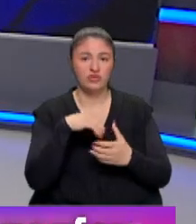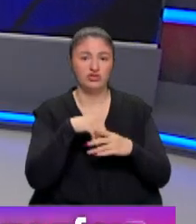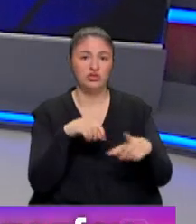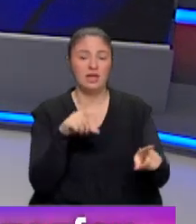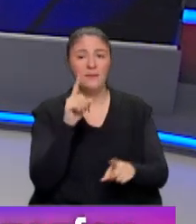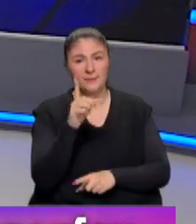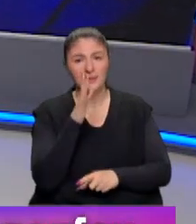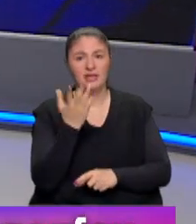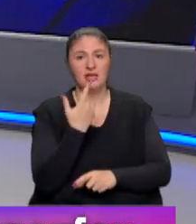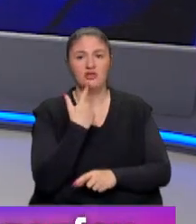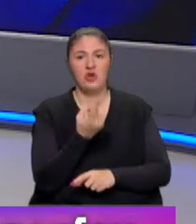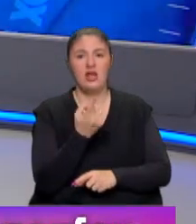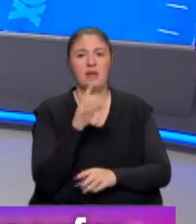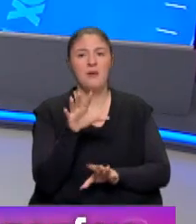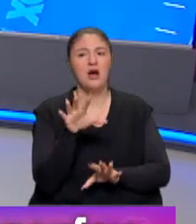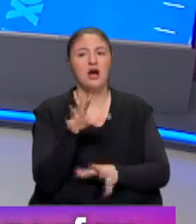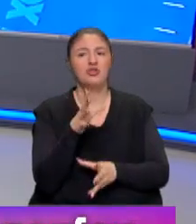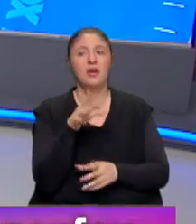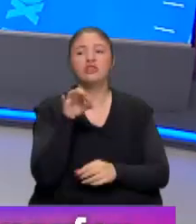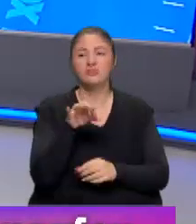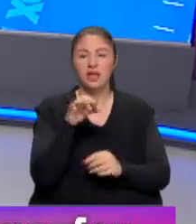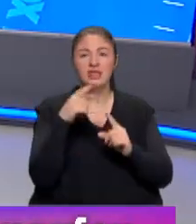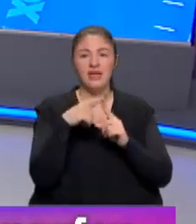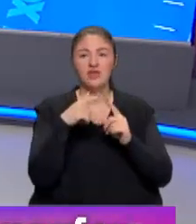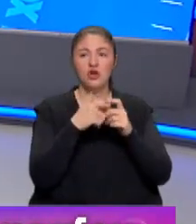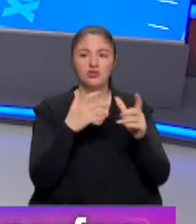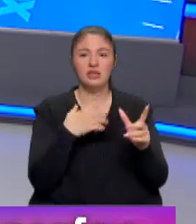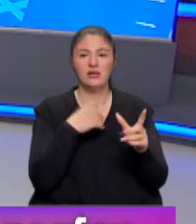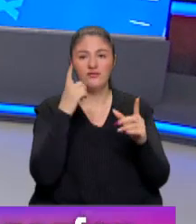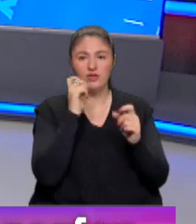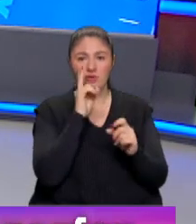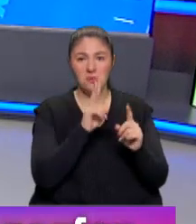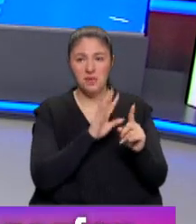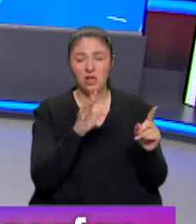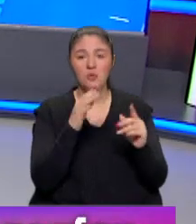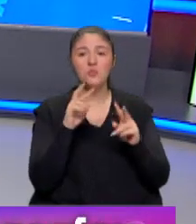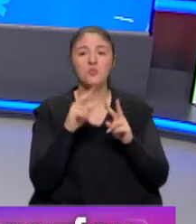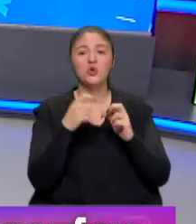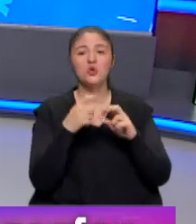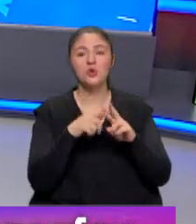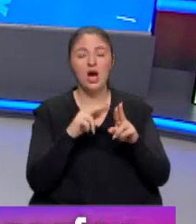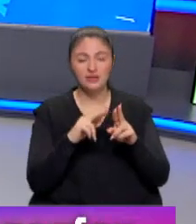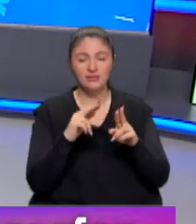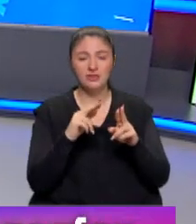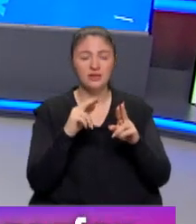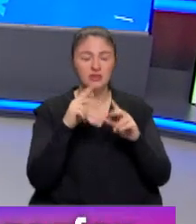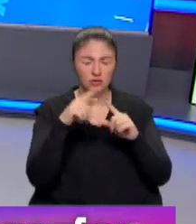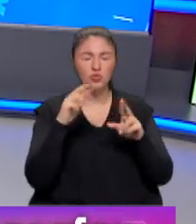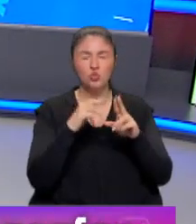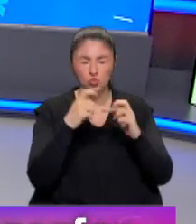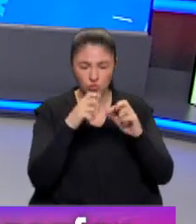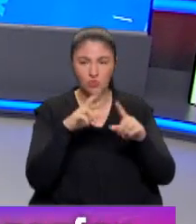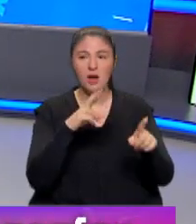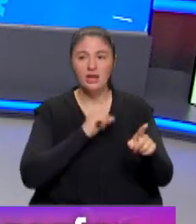İttifakı'nda. Bir bilgi daha paylaşalım. Acaba şimdi Tevfik Göksu, kendisinin fotoğrafını gördünüz. Murat Kurum yine ismi geçenler arasında aday